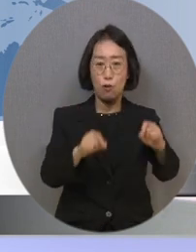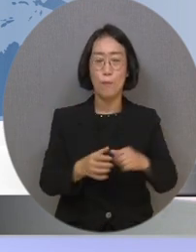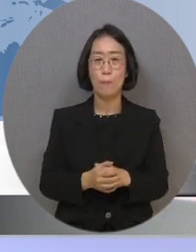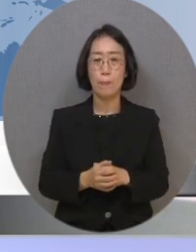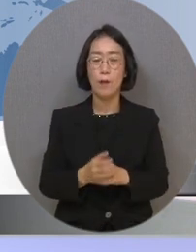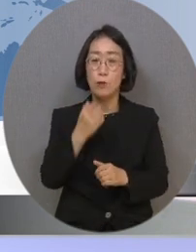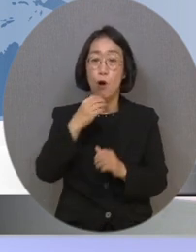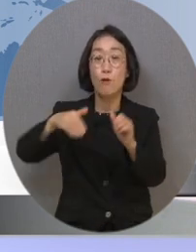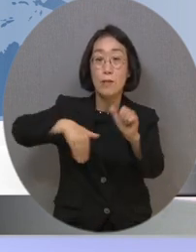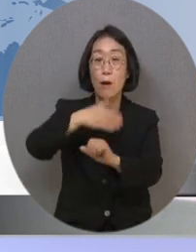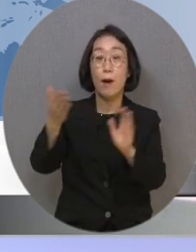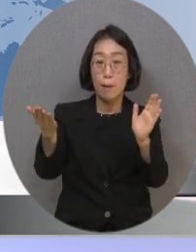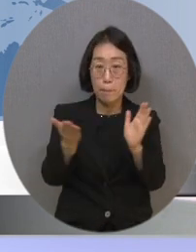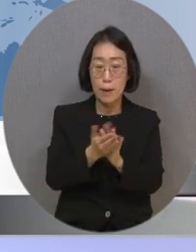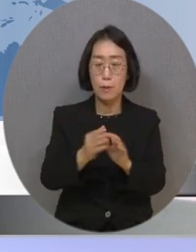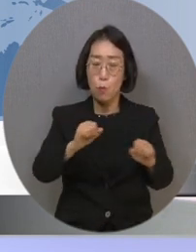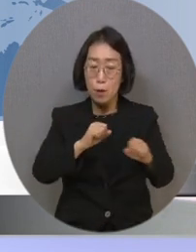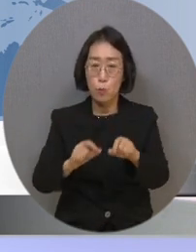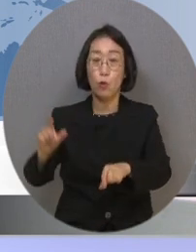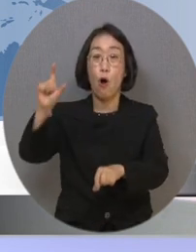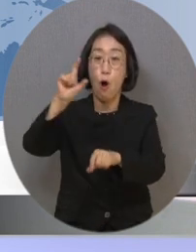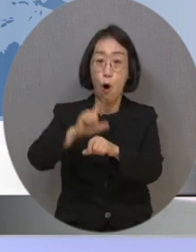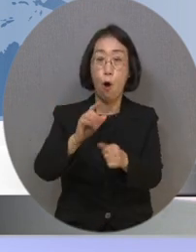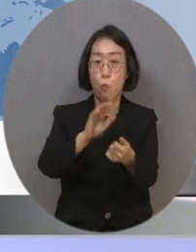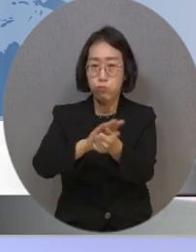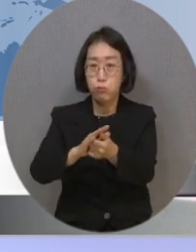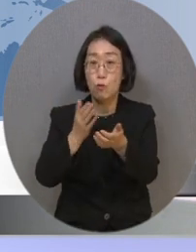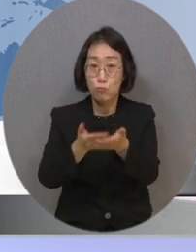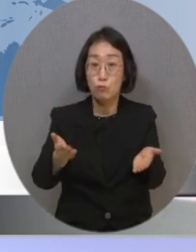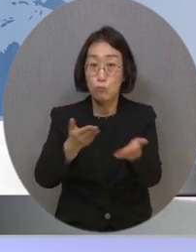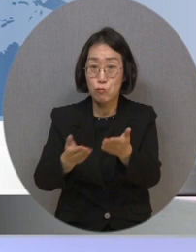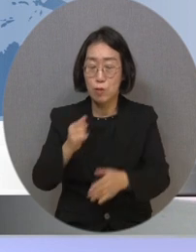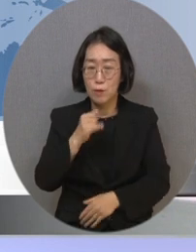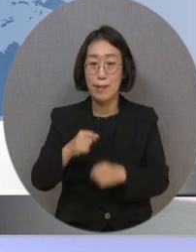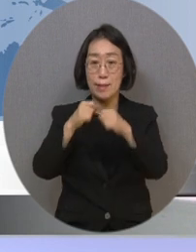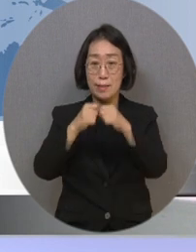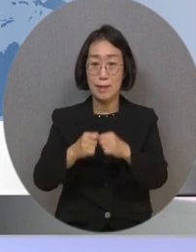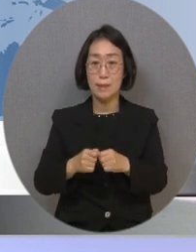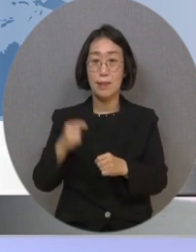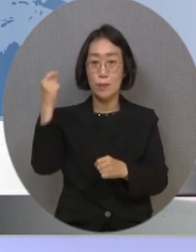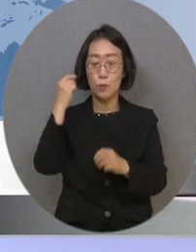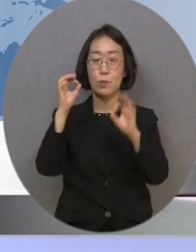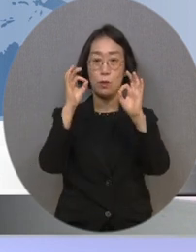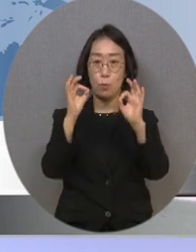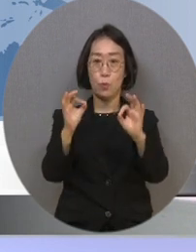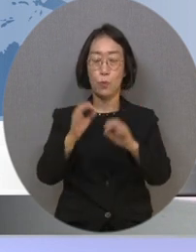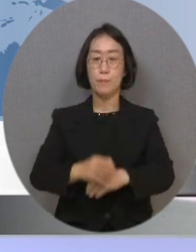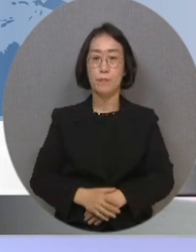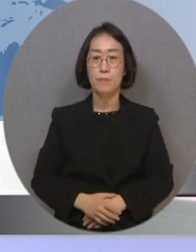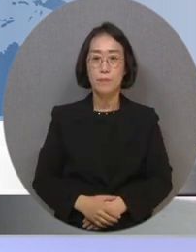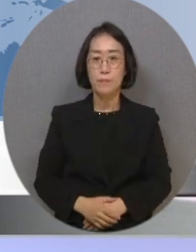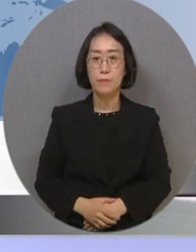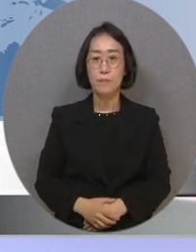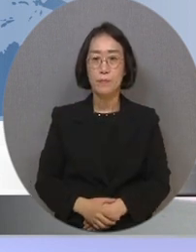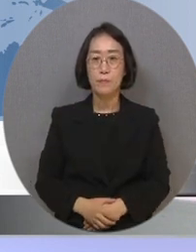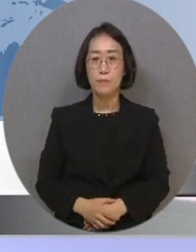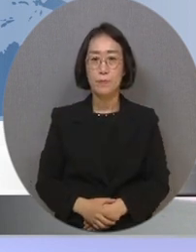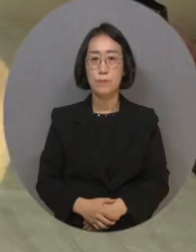서울형 장애인 활동지원 급여를 추가로 제공하고 있는데요. 자세한 내용 최유라 기자가 전합니다.